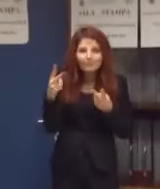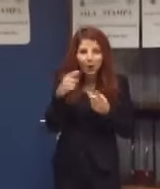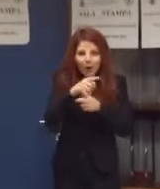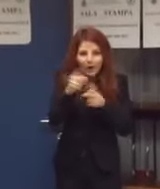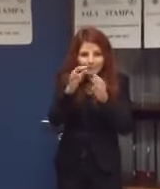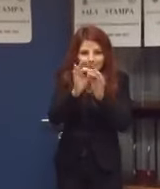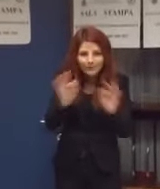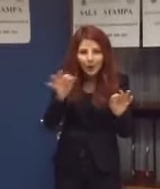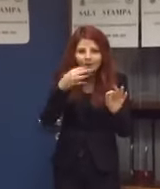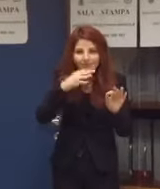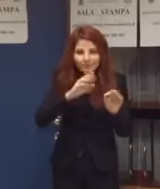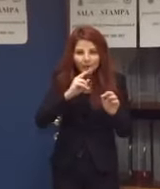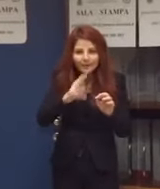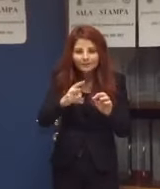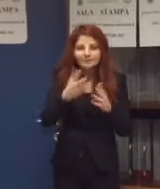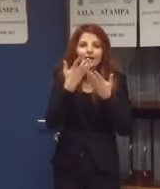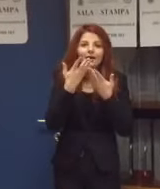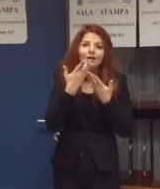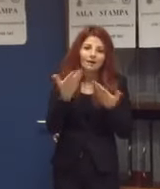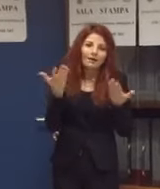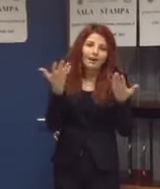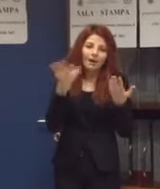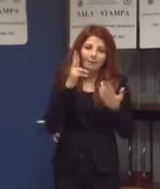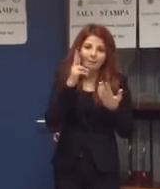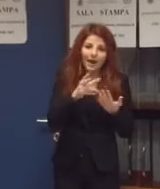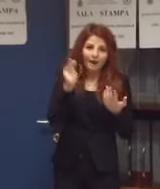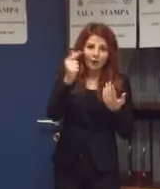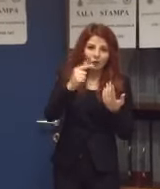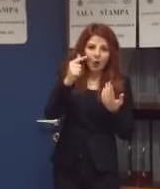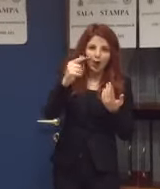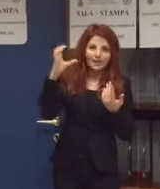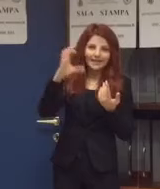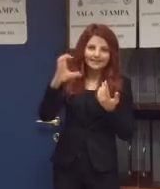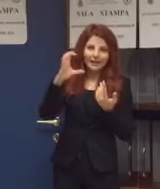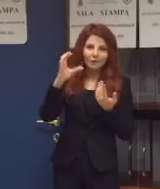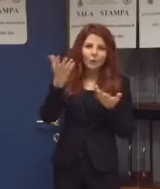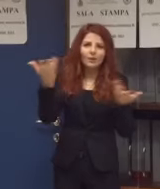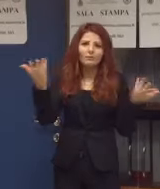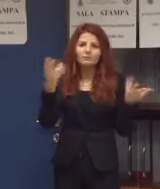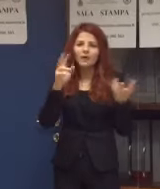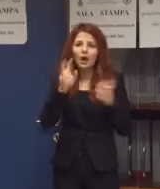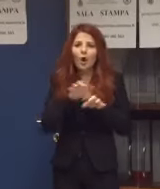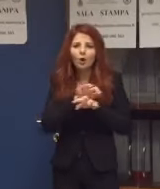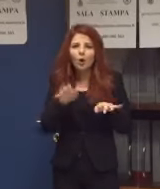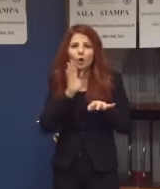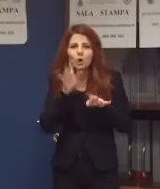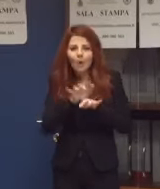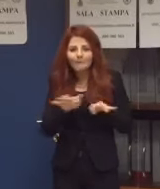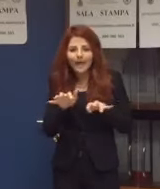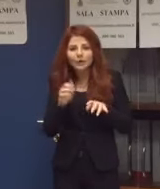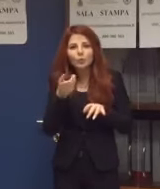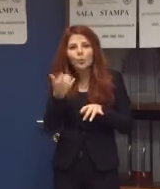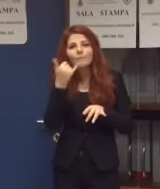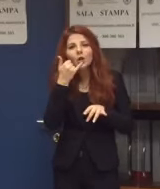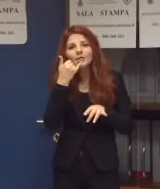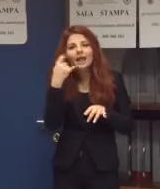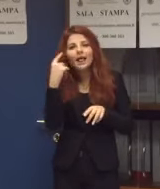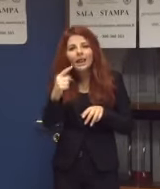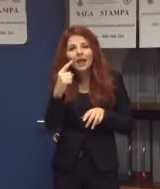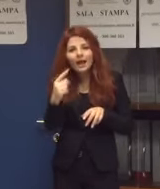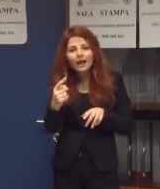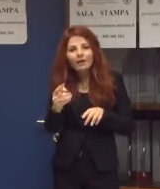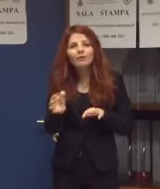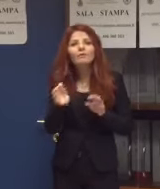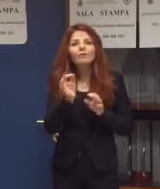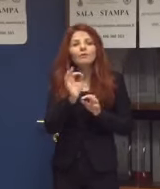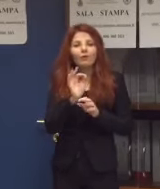dico bravo a Tony Crisafulli. Magari scrivi nel commento il tuo cellulare o lo mandi alla nostra segreteria,